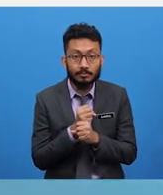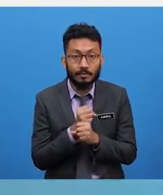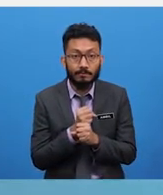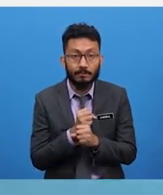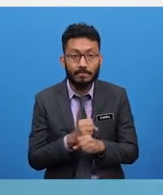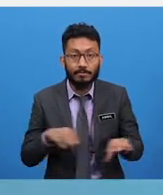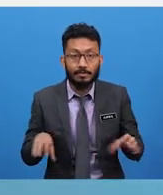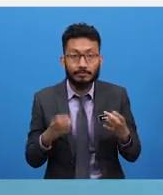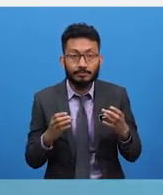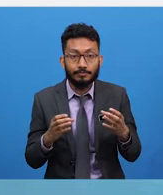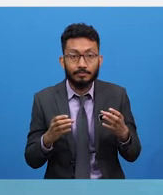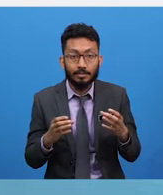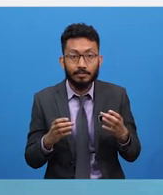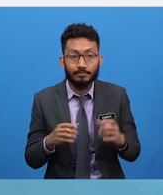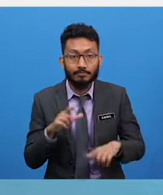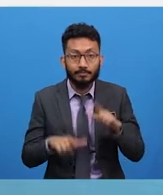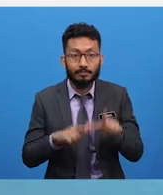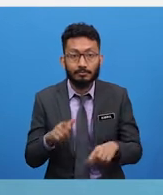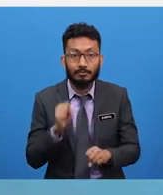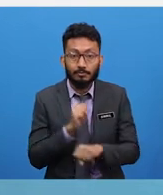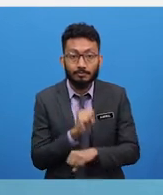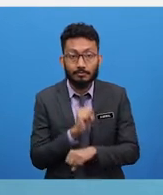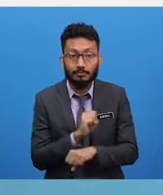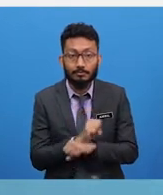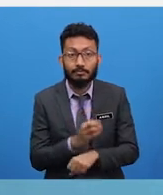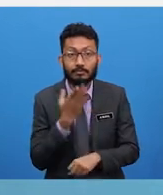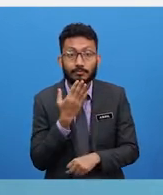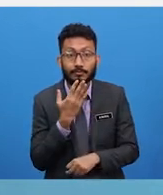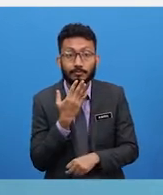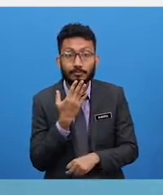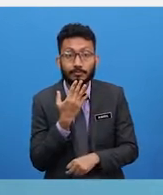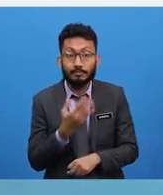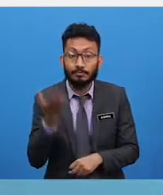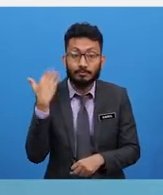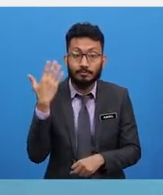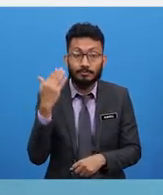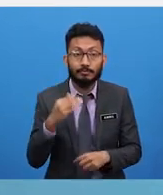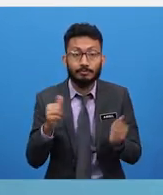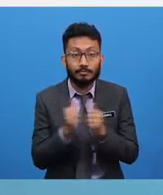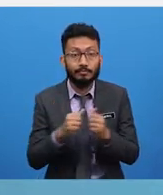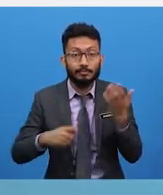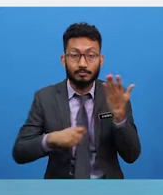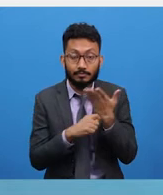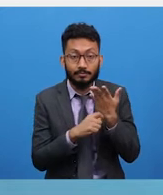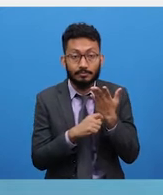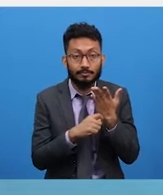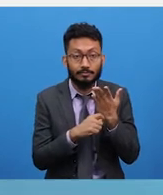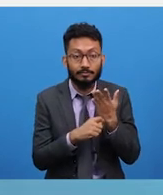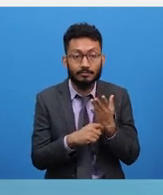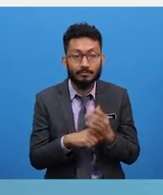melaksanakan langkah kerja mewarna latar dengan teknik silika